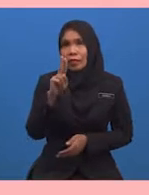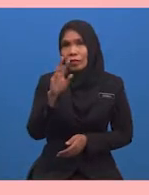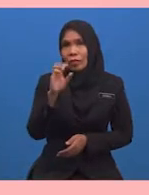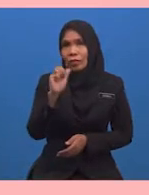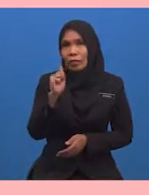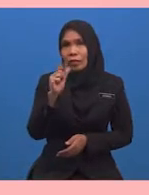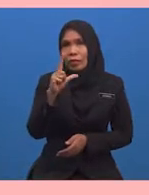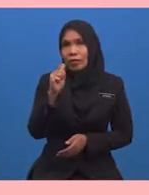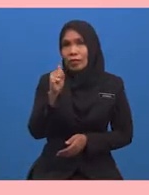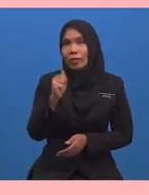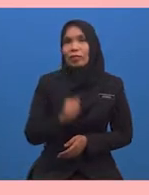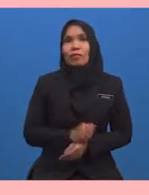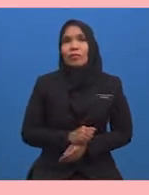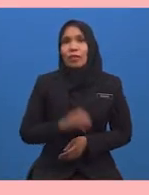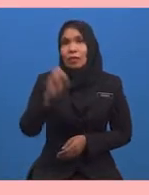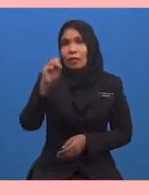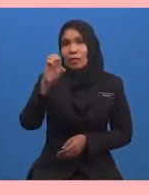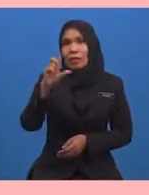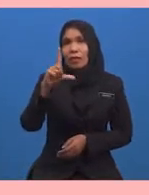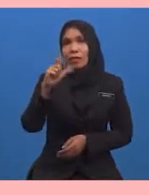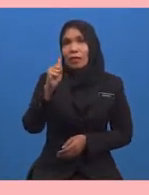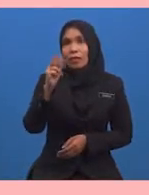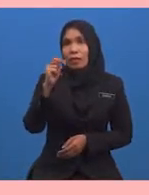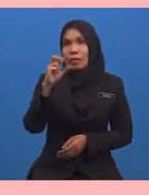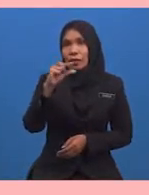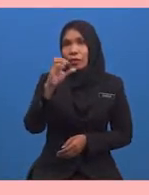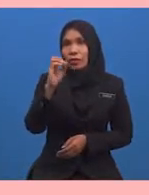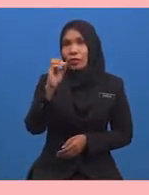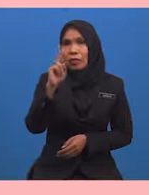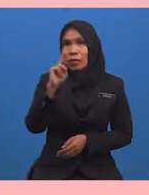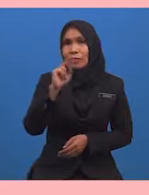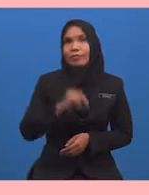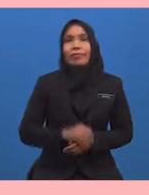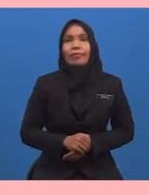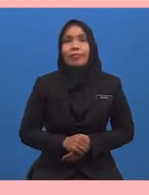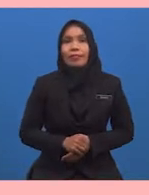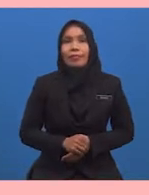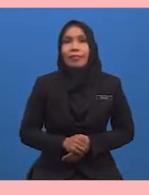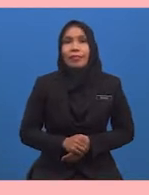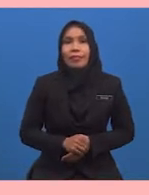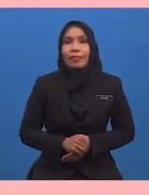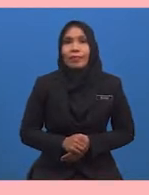Selangor, Kuala Muda di Kedah dan Sandakan di Sabah.